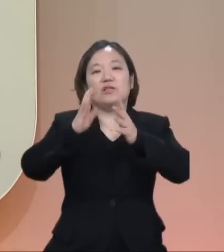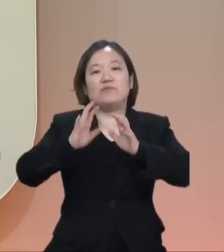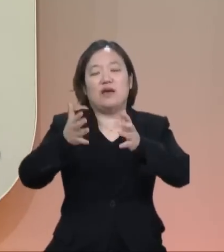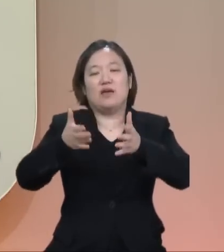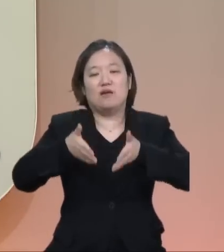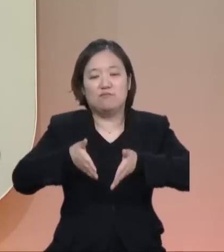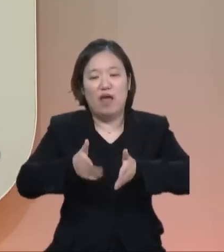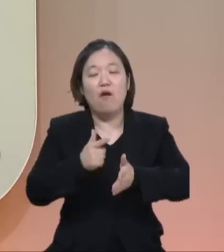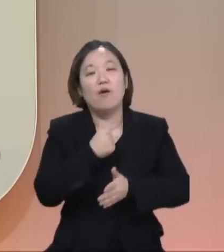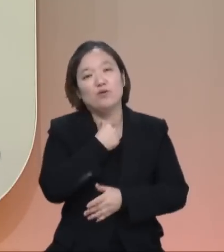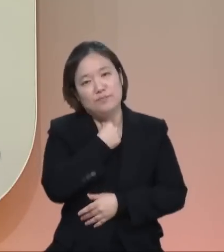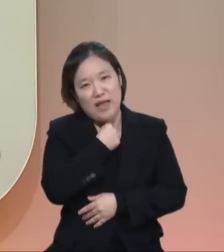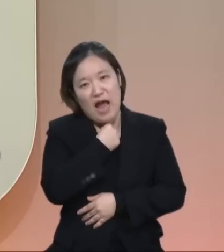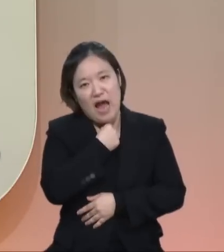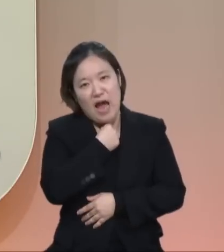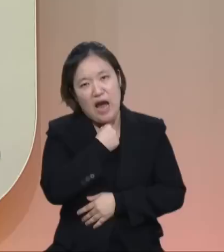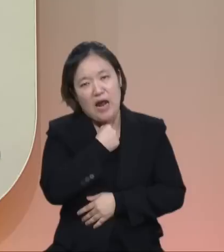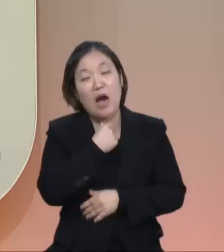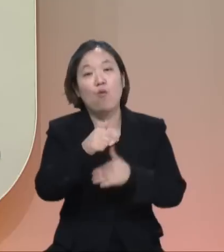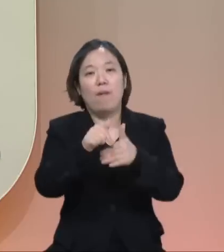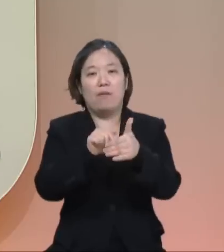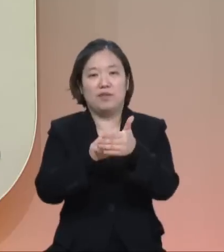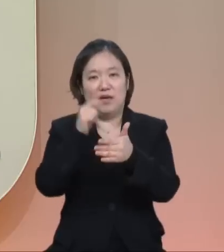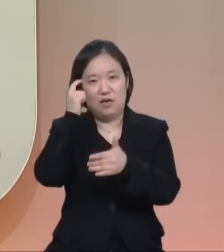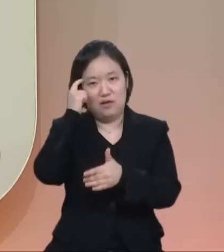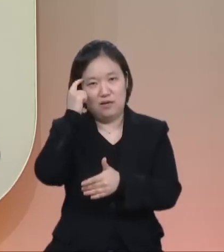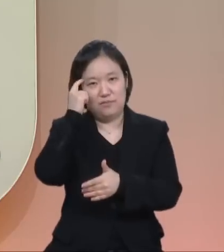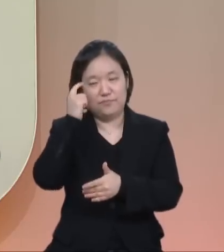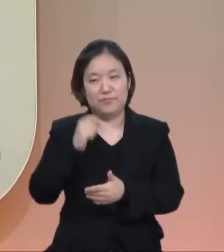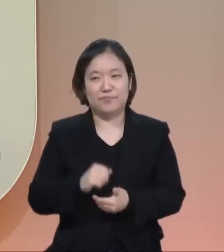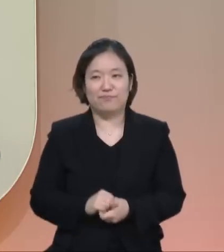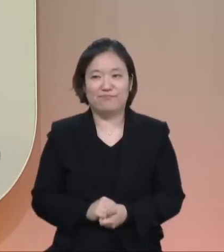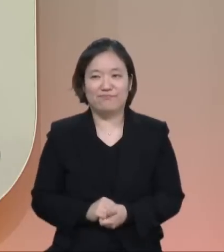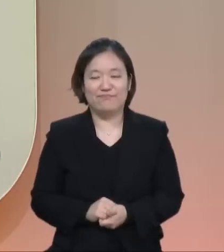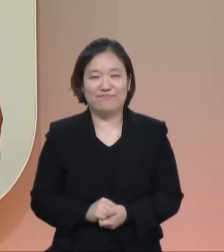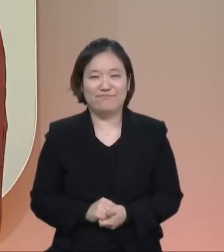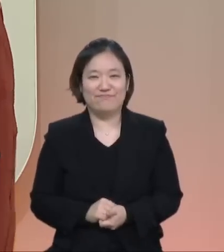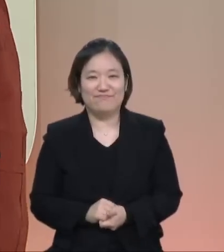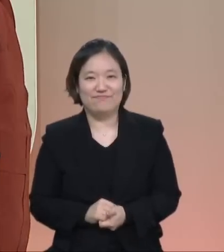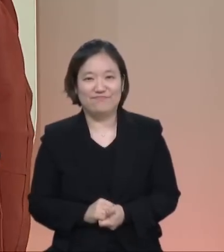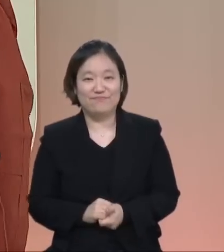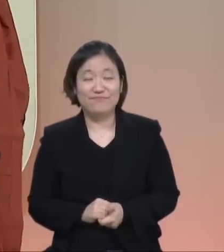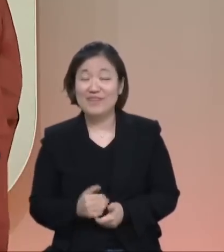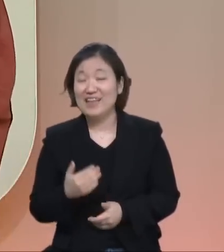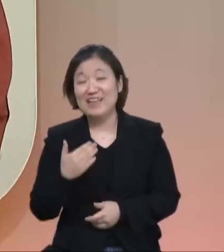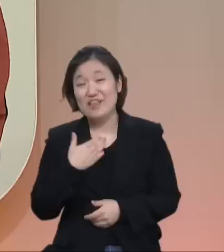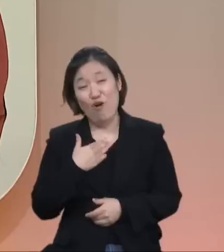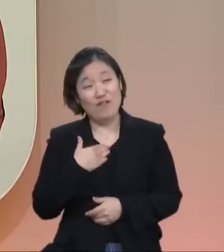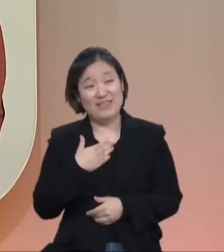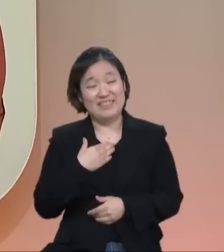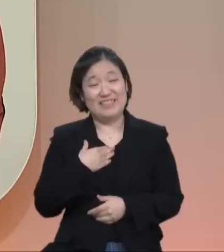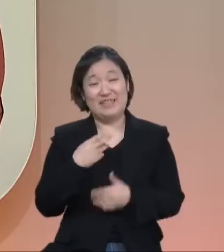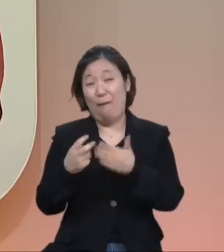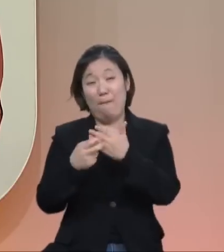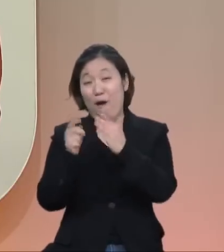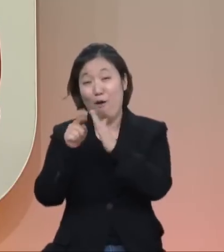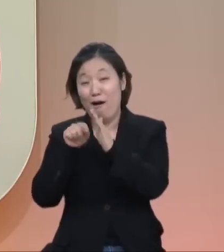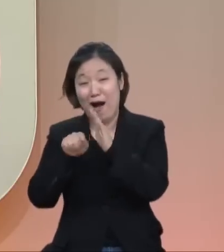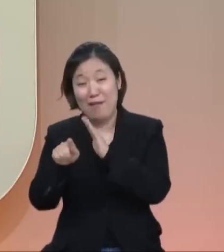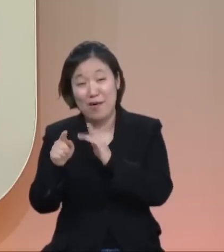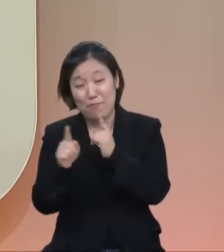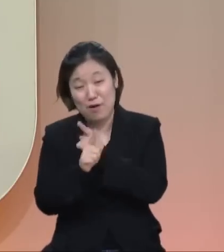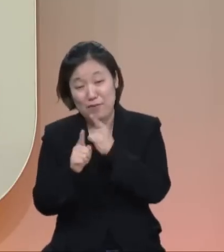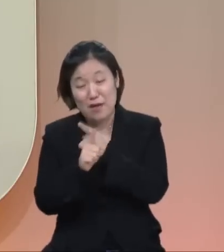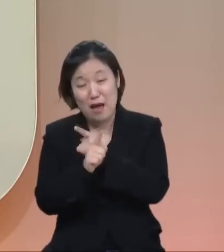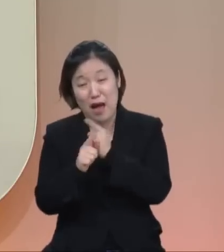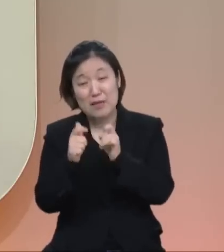마음에 결심을 세웁니다 저는 뭐 병원 치료를 받는다고 지금 낳는다는 보장도